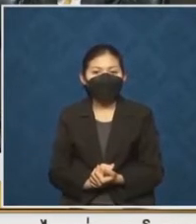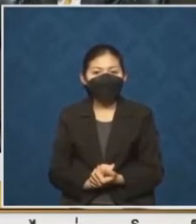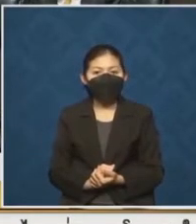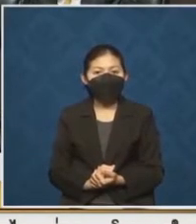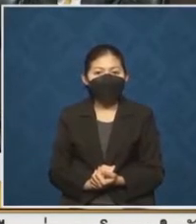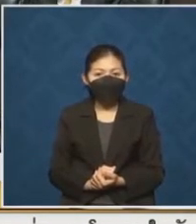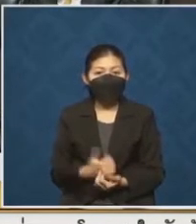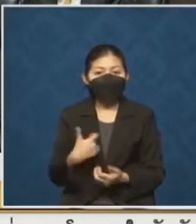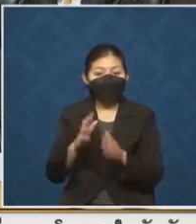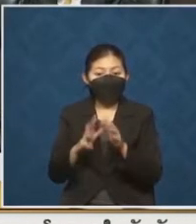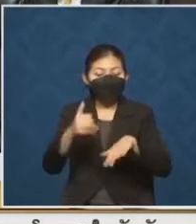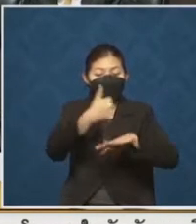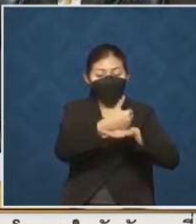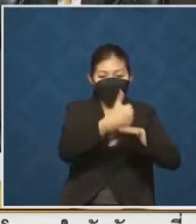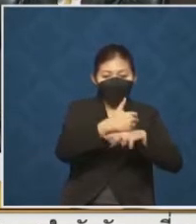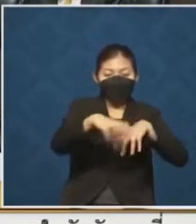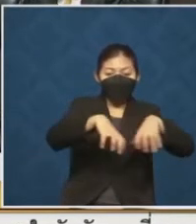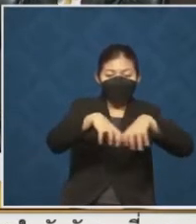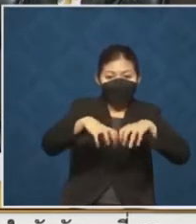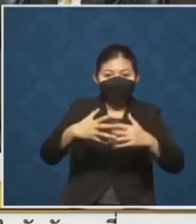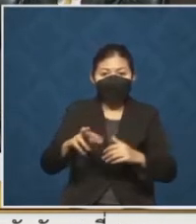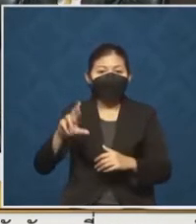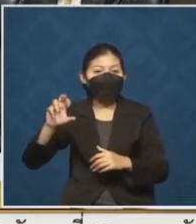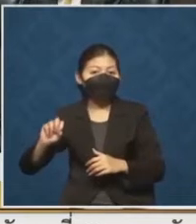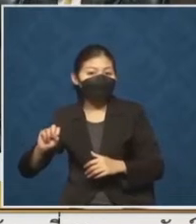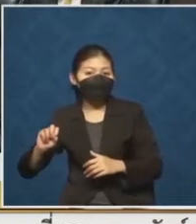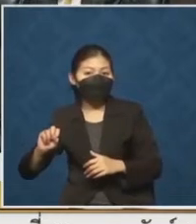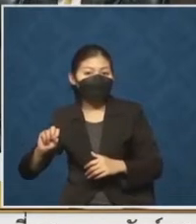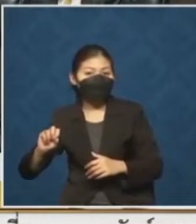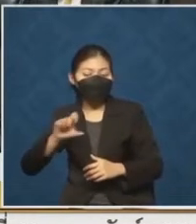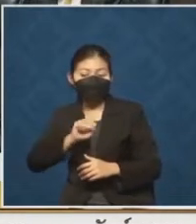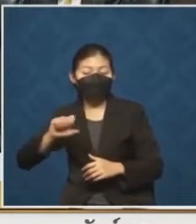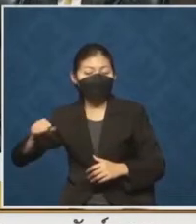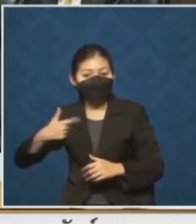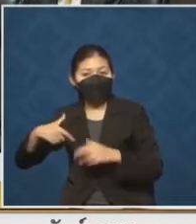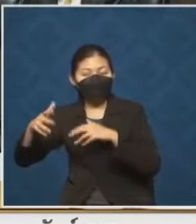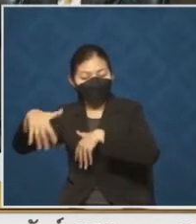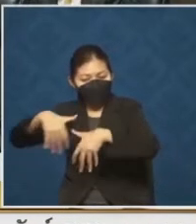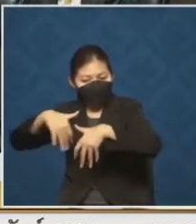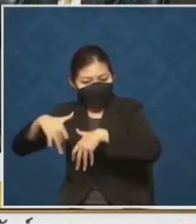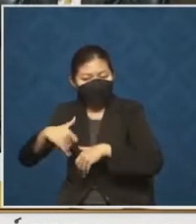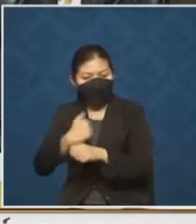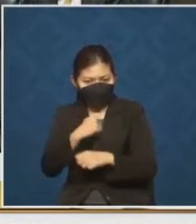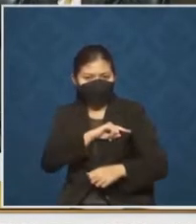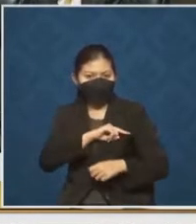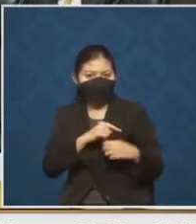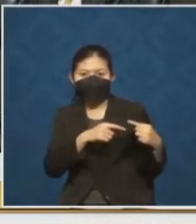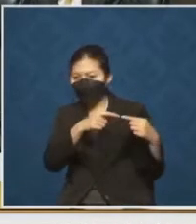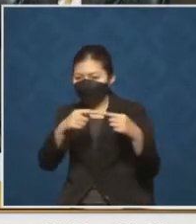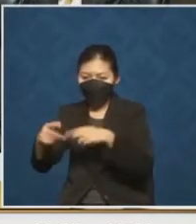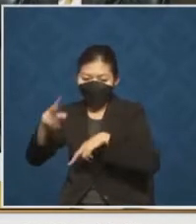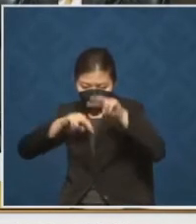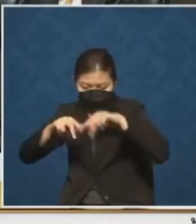ท้องถิ่นขอหยุดก่อนครับมีการเลือกตั้งองค์การปกครองท้องถิ่นเพื่อมา